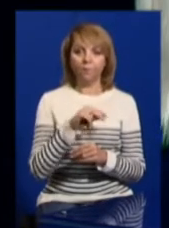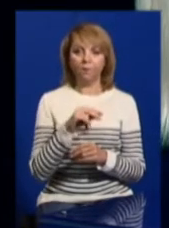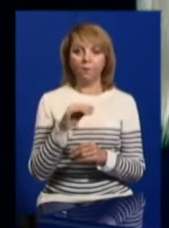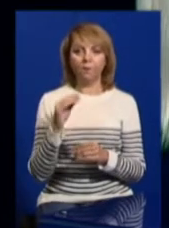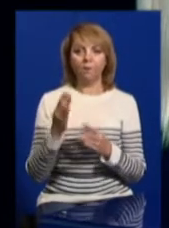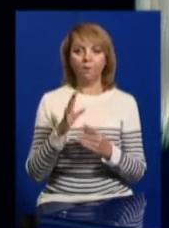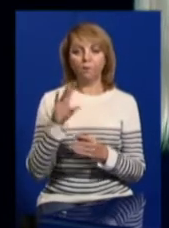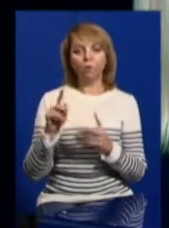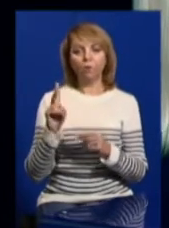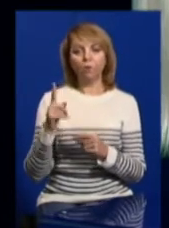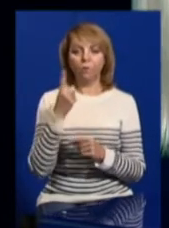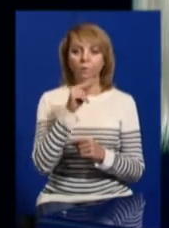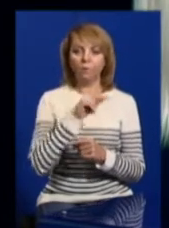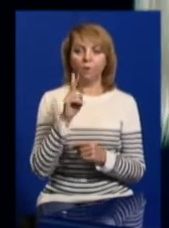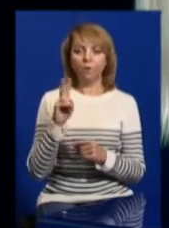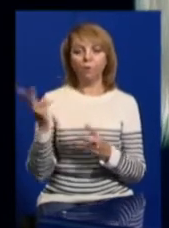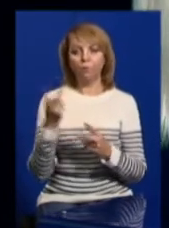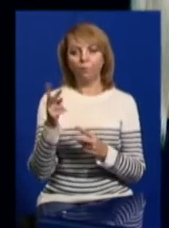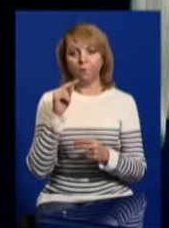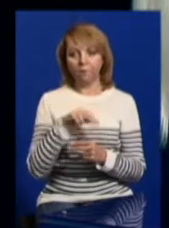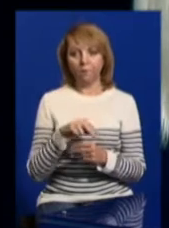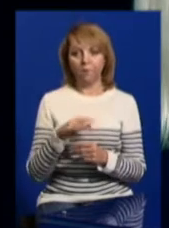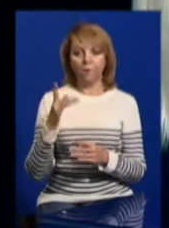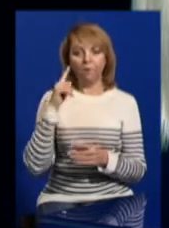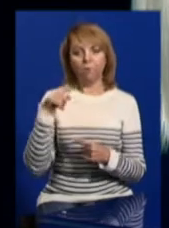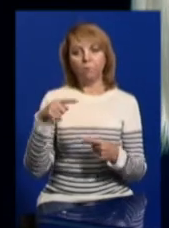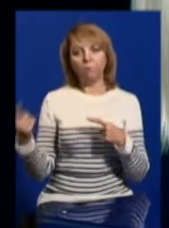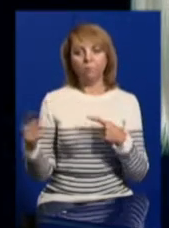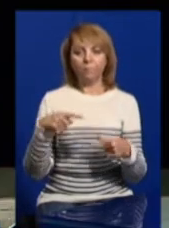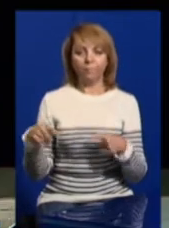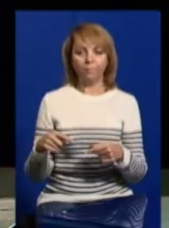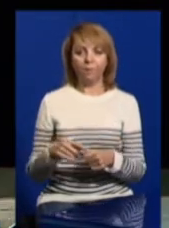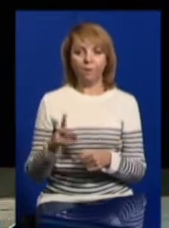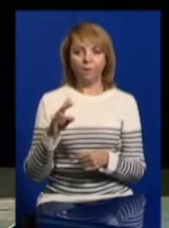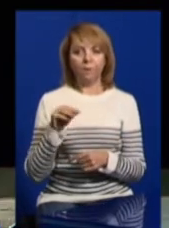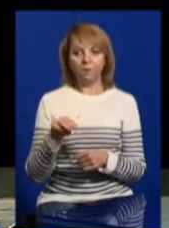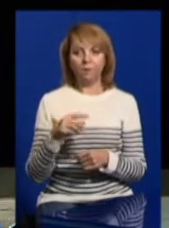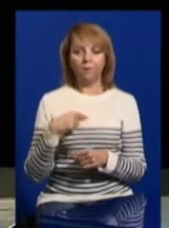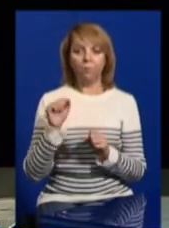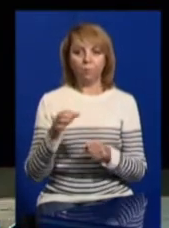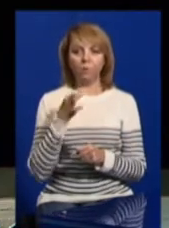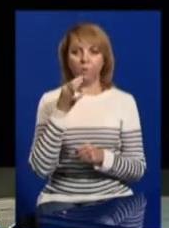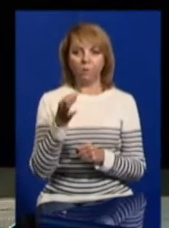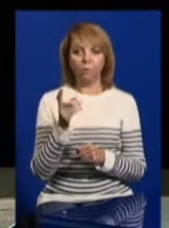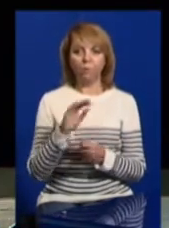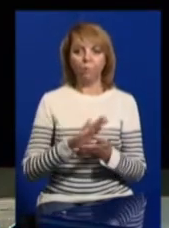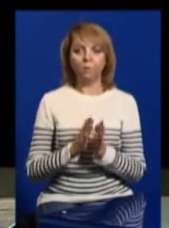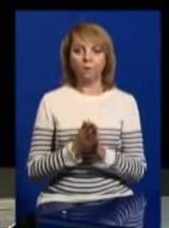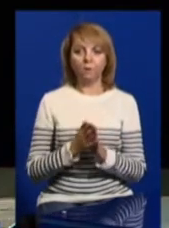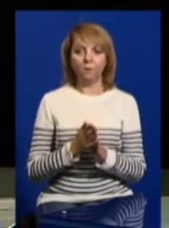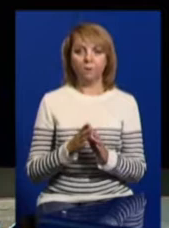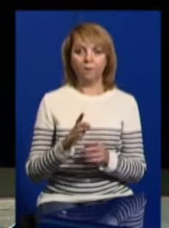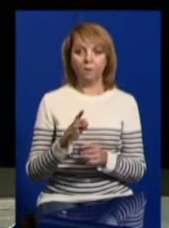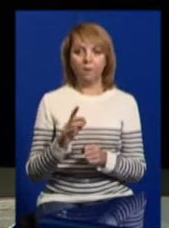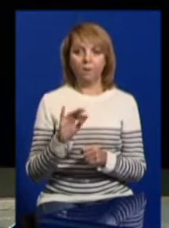водії винні у цій ДТП, чи вона змінюється, можливо, ви знаєте? Ні, от я можу сказати, що позиція, вона була